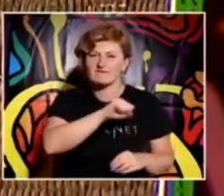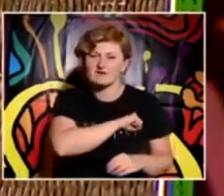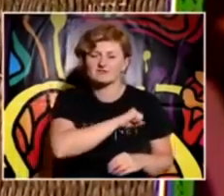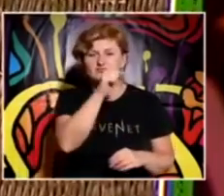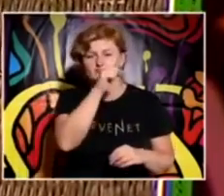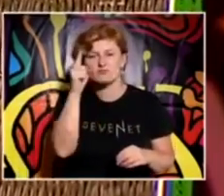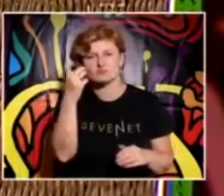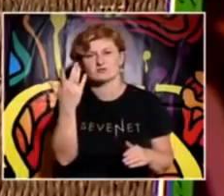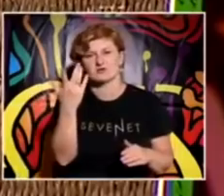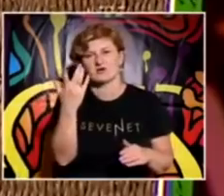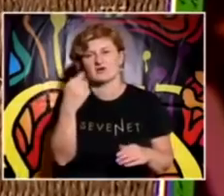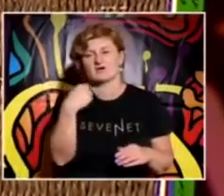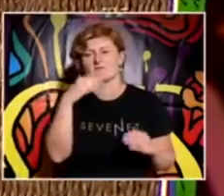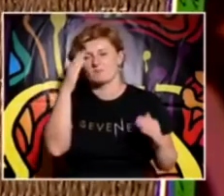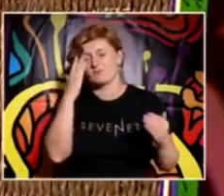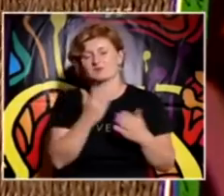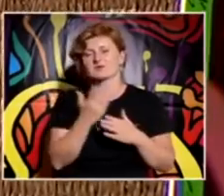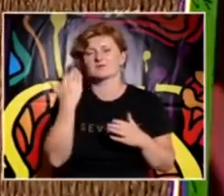poznałam kiedyś dziewczynę, która pracuje